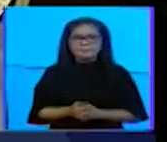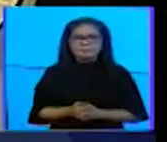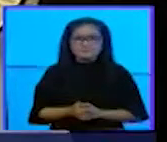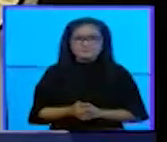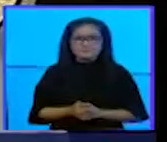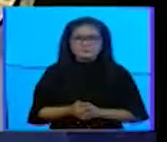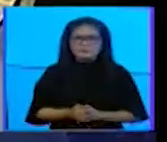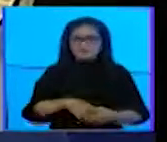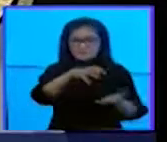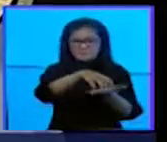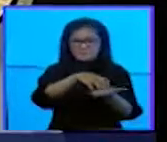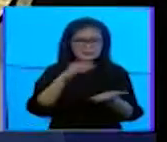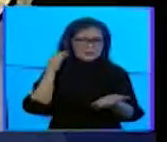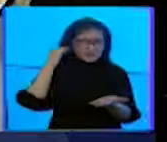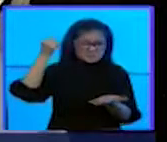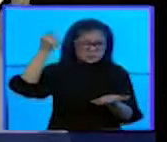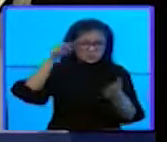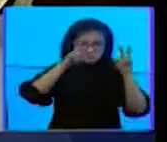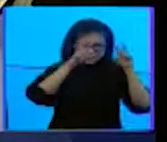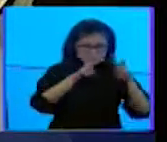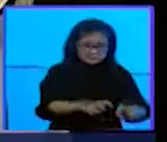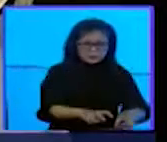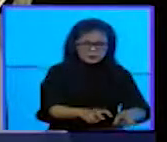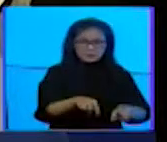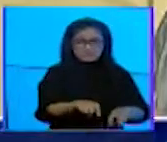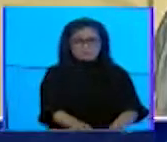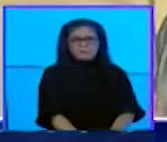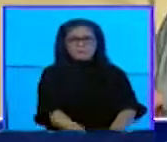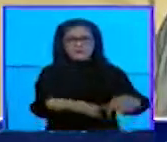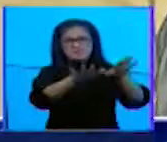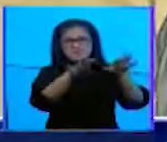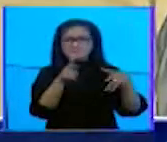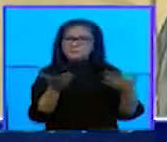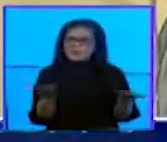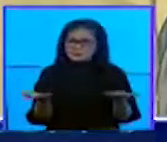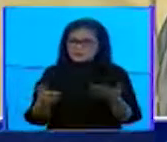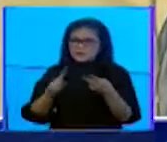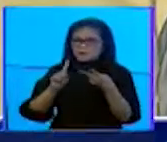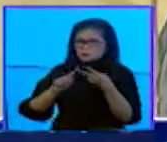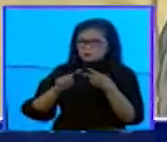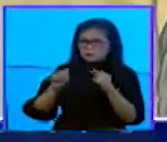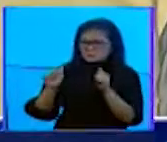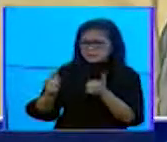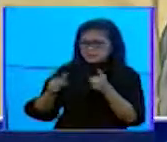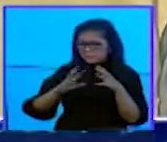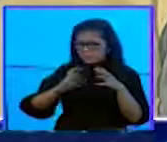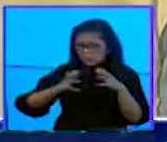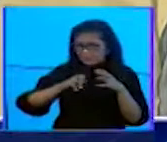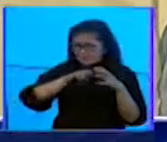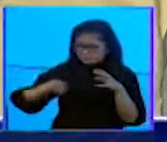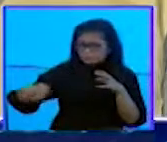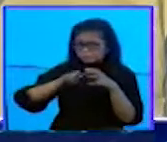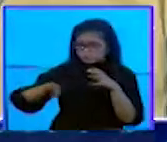Marine berisi KKO Kenangan Hai Kemudian yang kedua menyiapkan semua pompa-pompa termasuk pompa